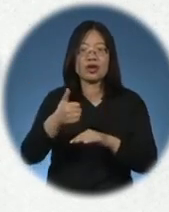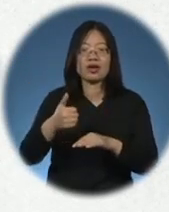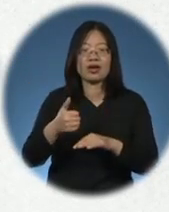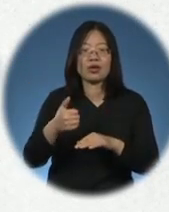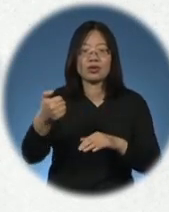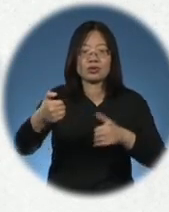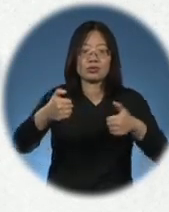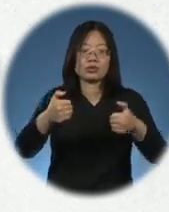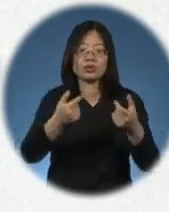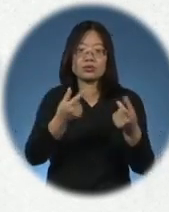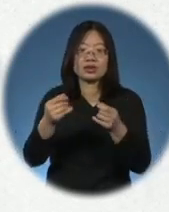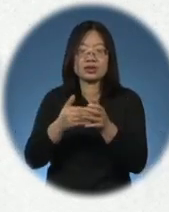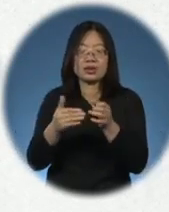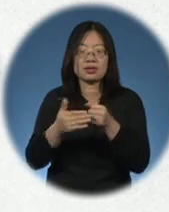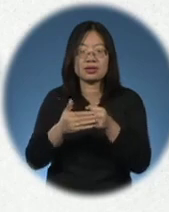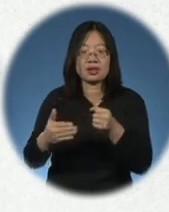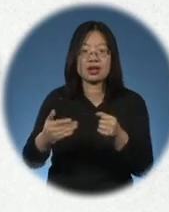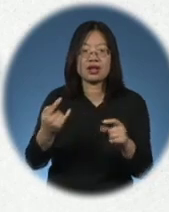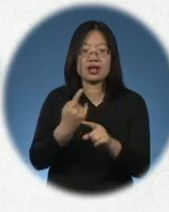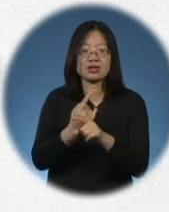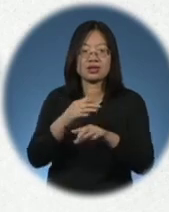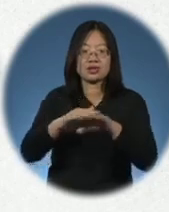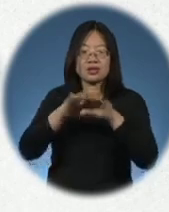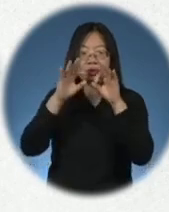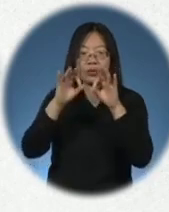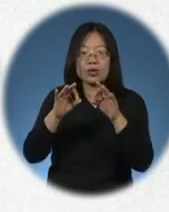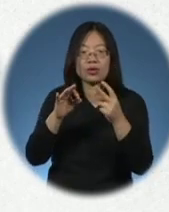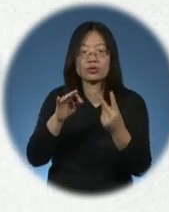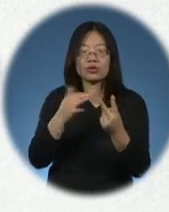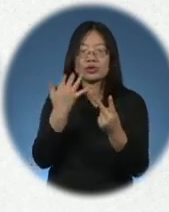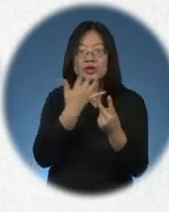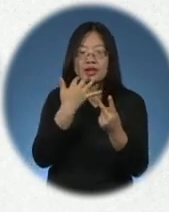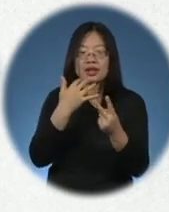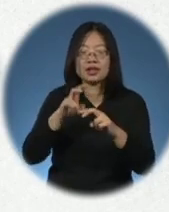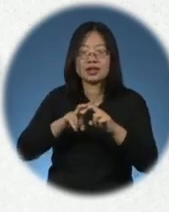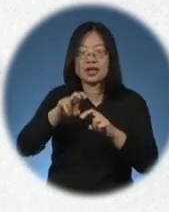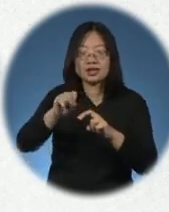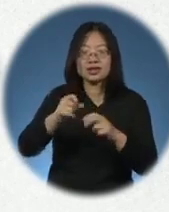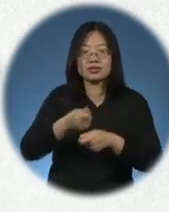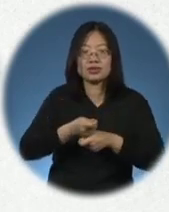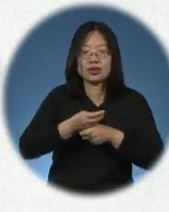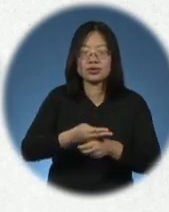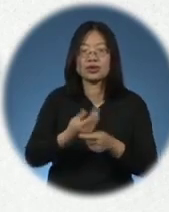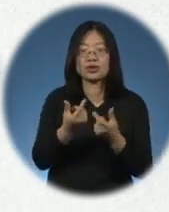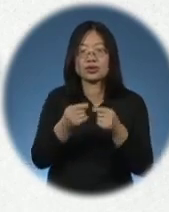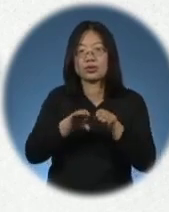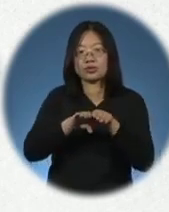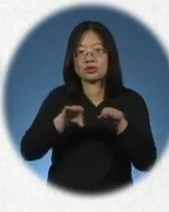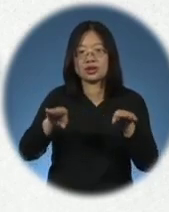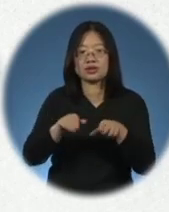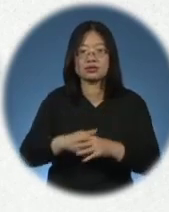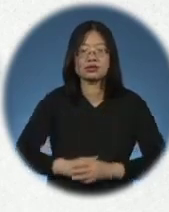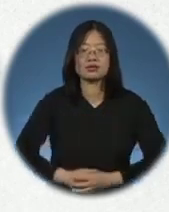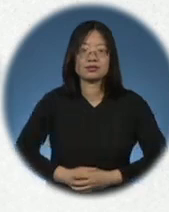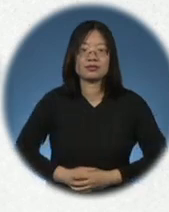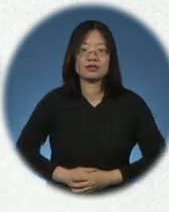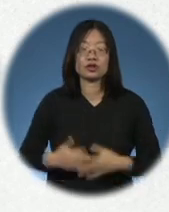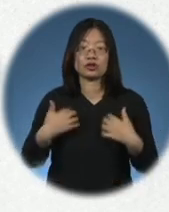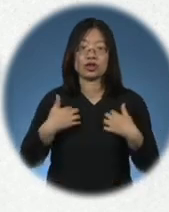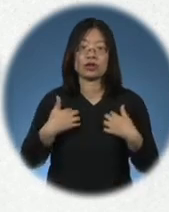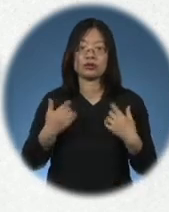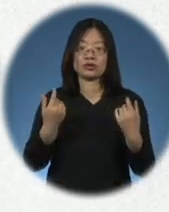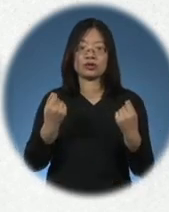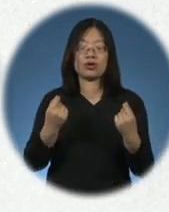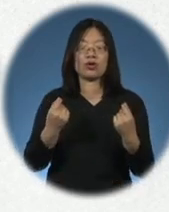50-50 비슷했거든요. 근데 그렇게 바꾼 지도로 보면은 두 색깔이 차지하는 면적이 거의 동등하게 보이는 거죠. 네. 좀